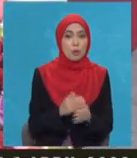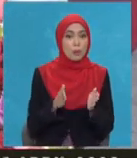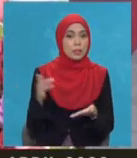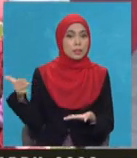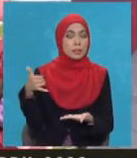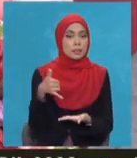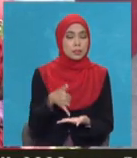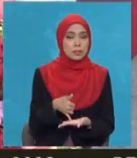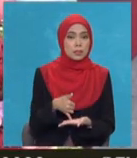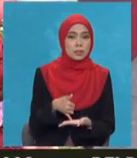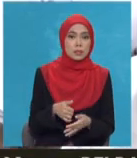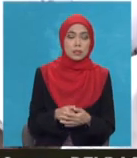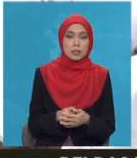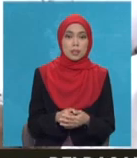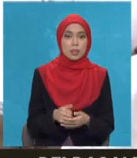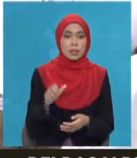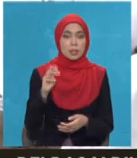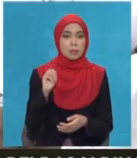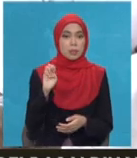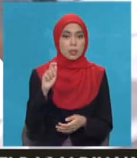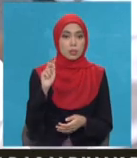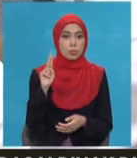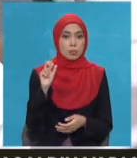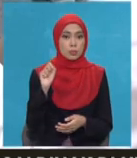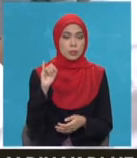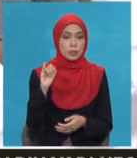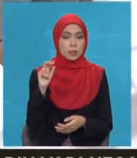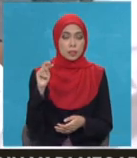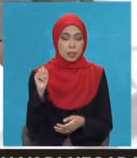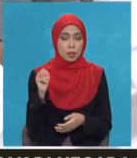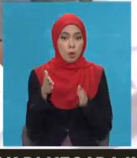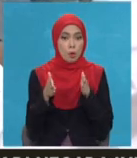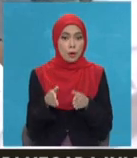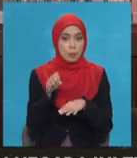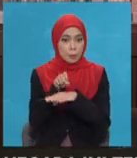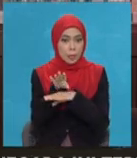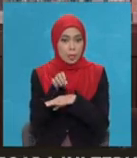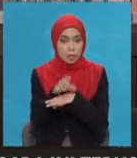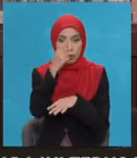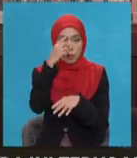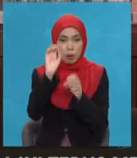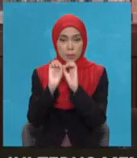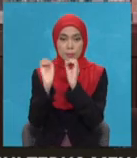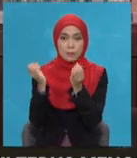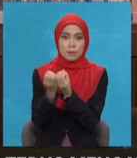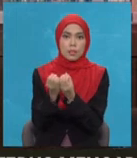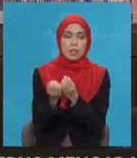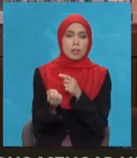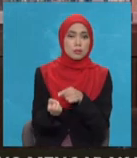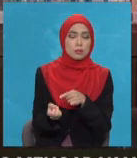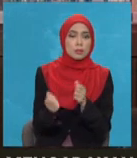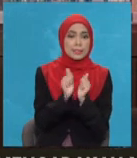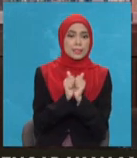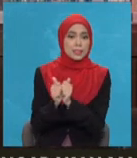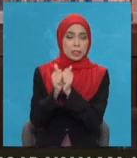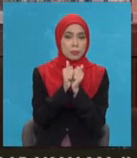Sri Satya Awang Haji batusin bin Haji Baki penasihat pertumbuhan warga Mas program bertujuan untuk sama-sama meraih keberkatan